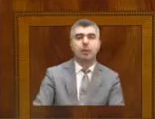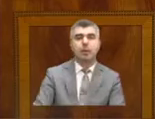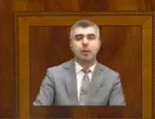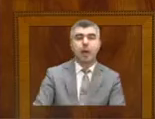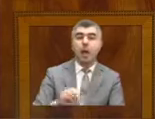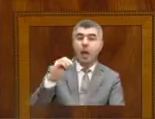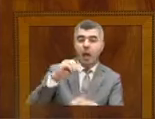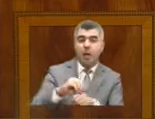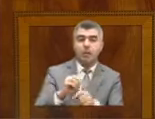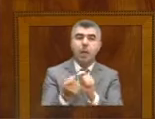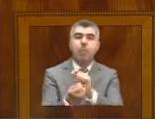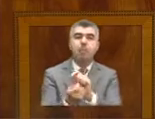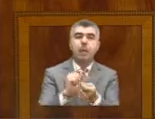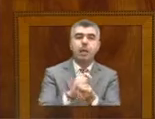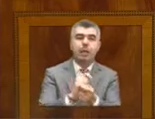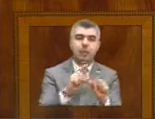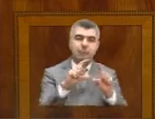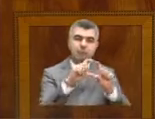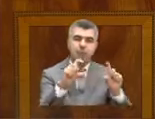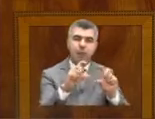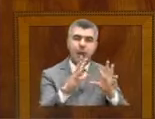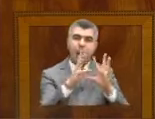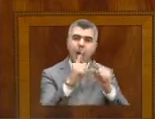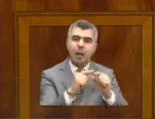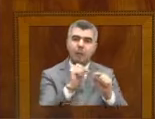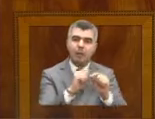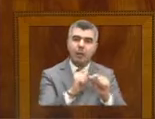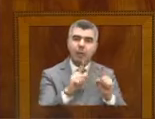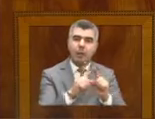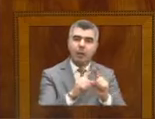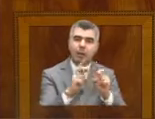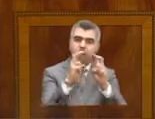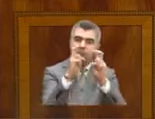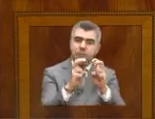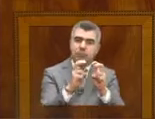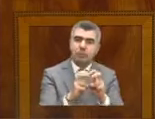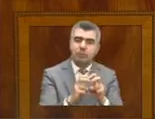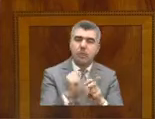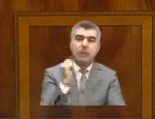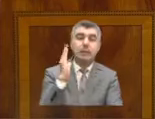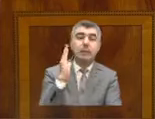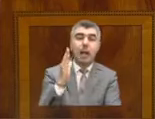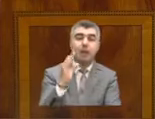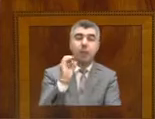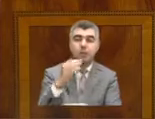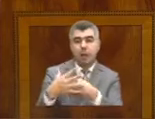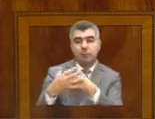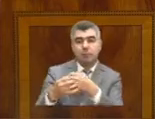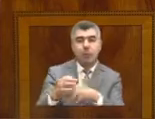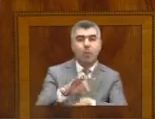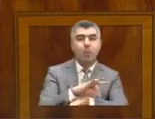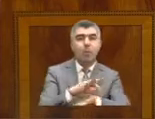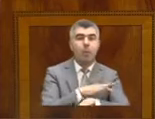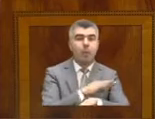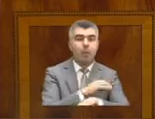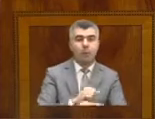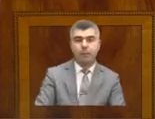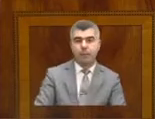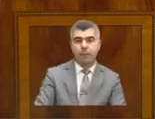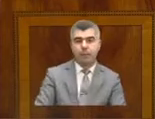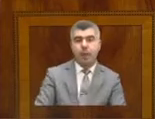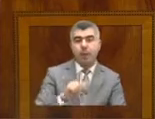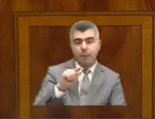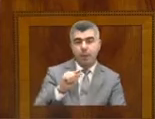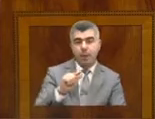الشرائح الأخرى للجدول بهدف توسيعها وتخفيض أسعار الضريبة المطبقة عليها، مما سيترتب